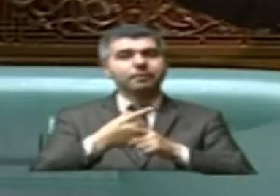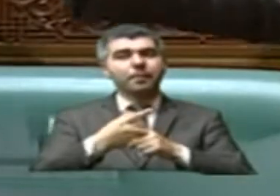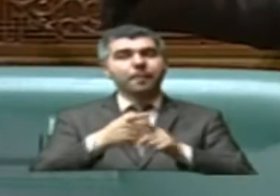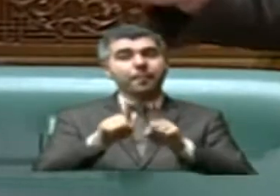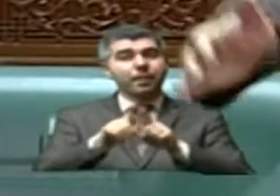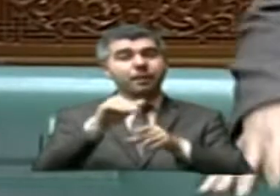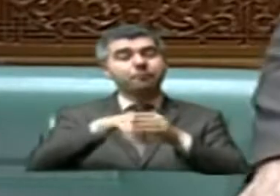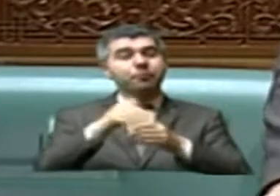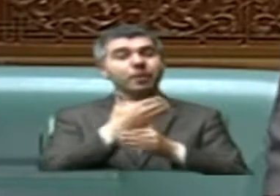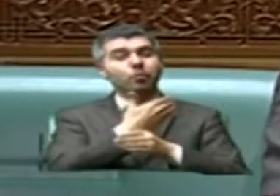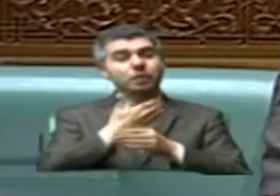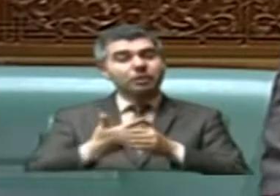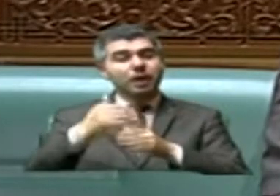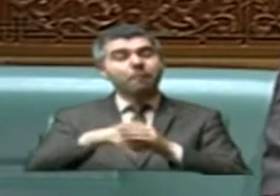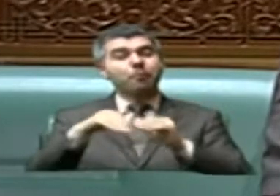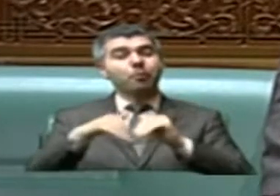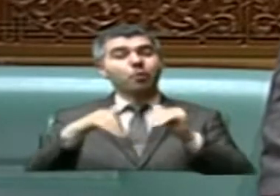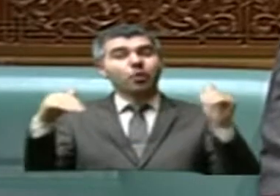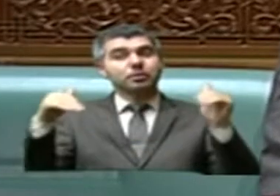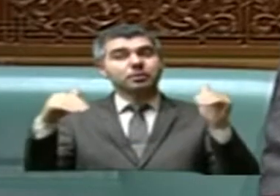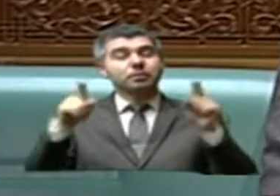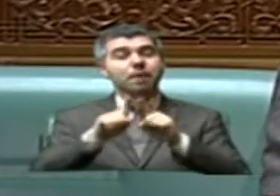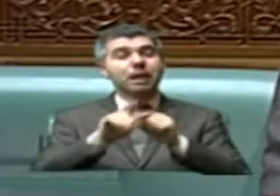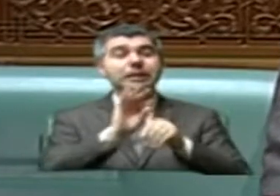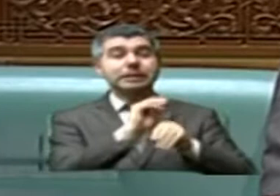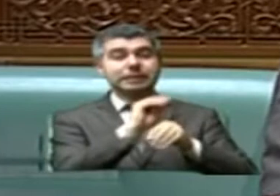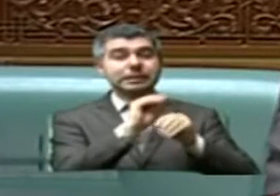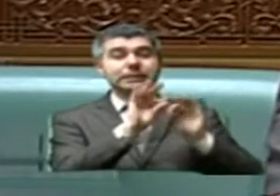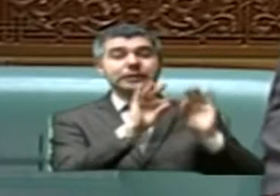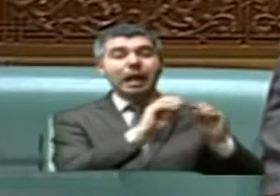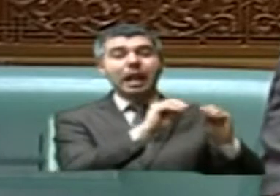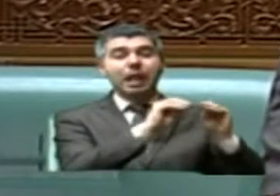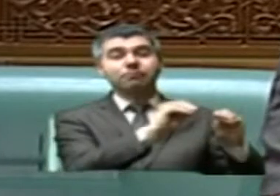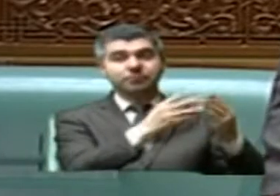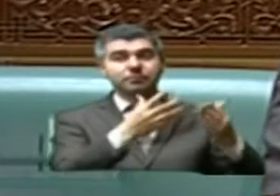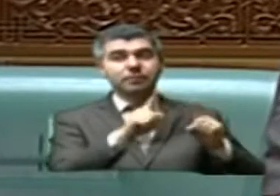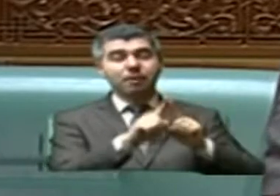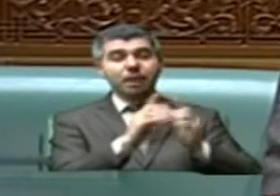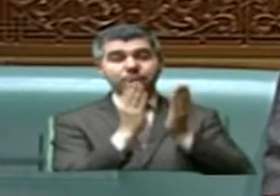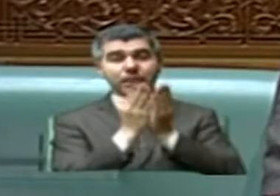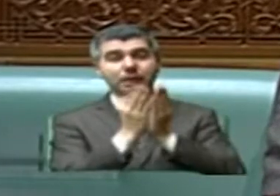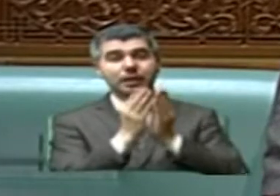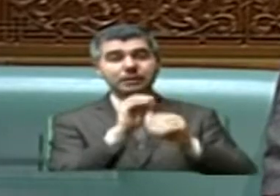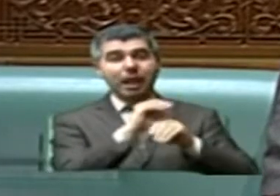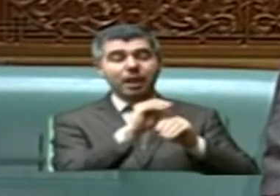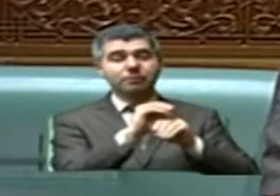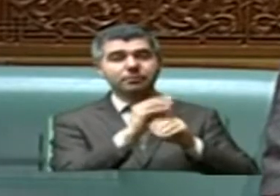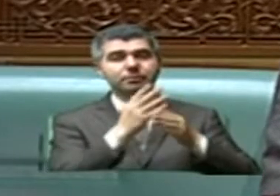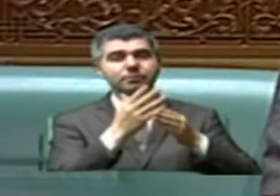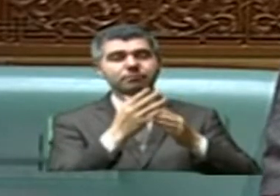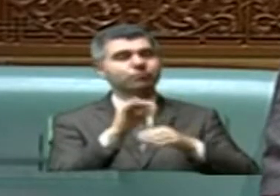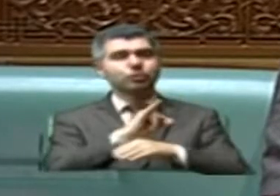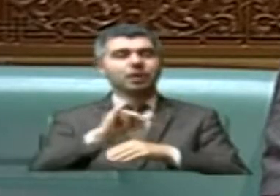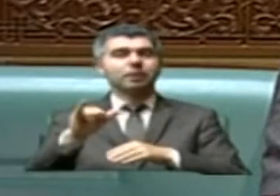كيتوجه للسادة النواب والمستشارين باش يعطيهم دروس فوقاش يوقعوا فوقاش ما يوقعوش. أنا كنعتبر بأن هذا سلوك